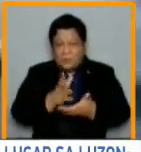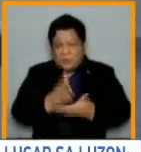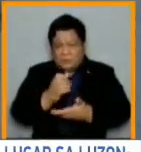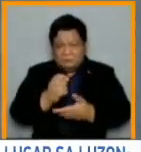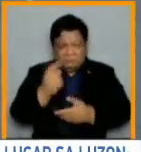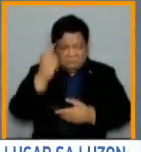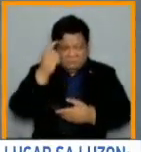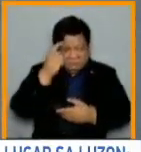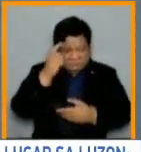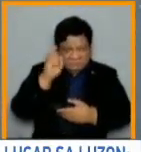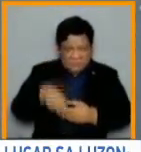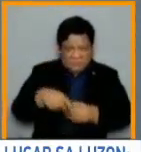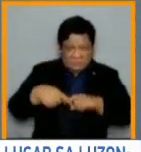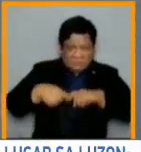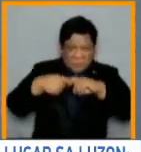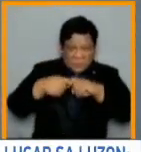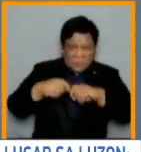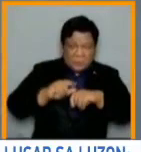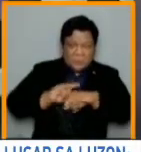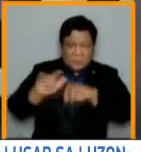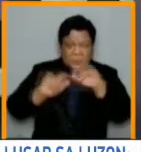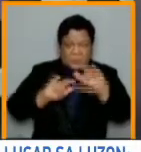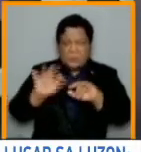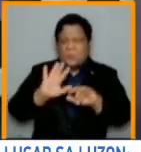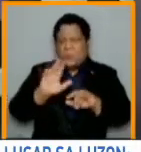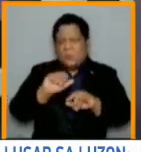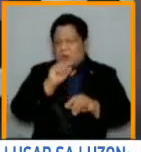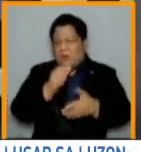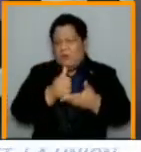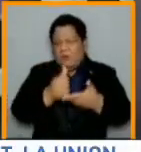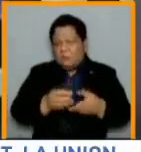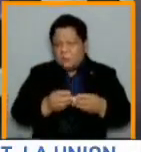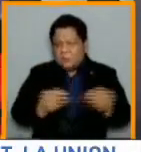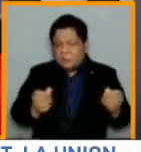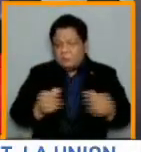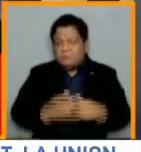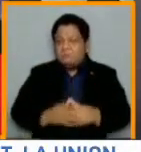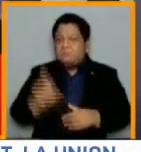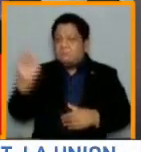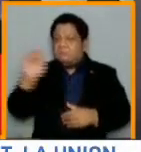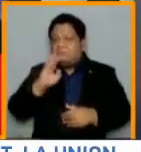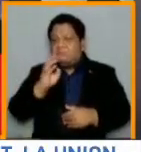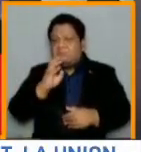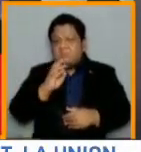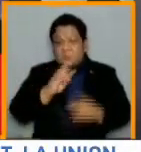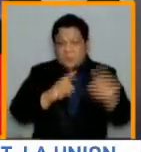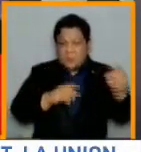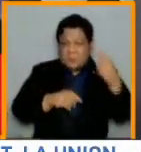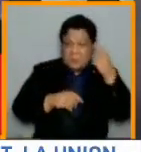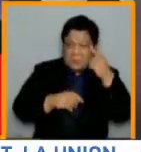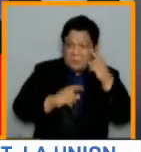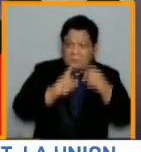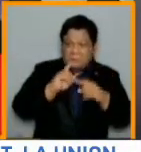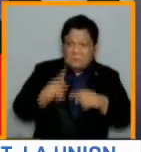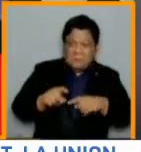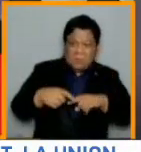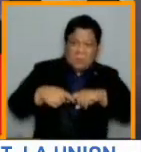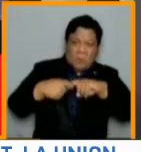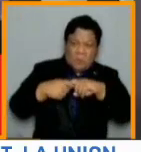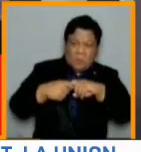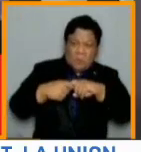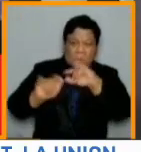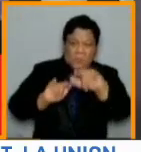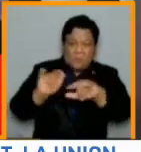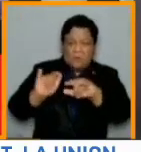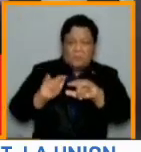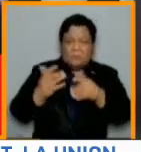ban. Maglabas man ng deployment ban, baka hindi pa rin mabayaran ang ating mga Saudi OFWs. The non-payment